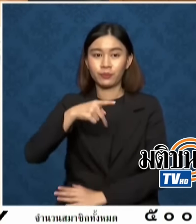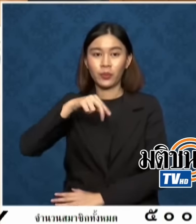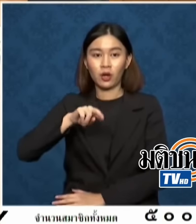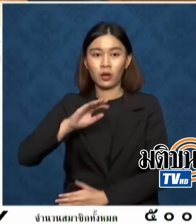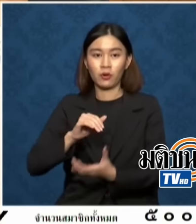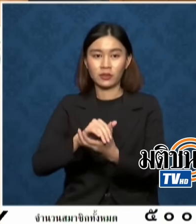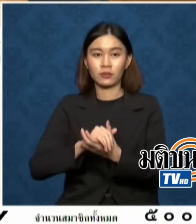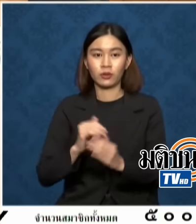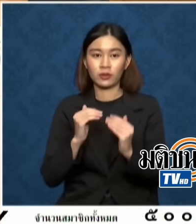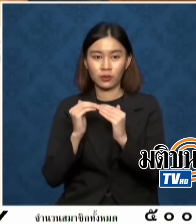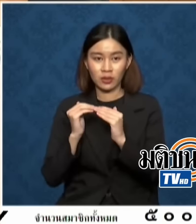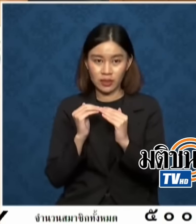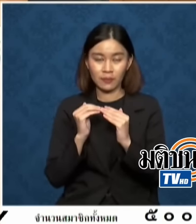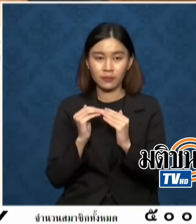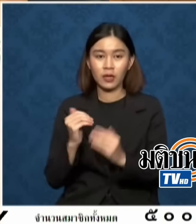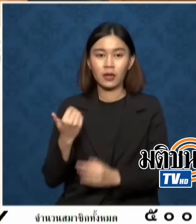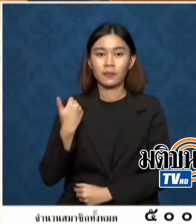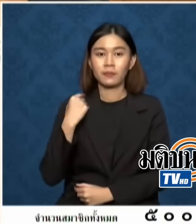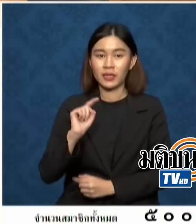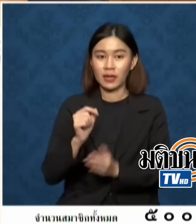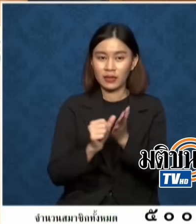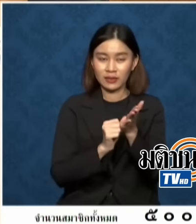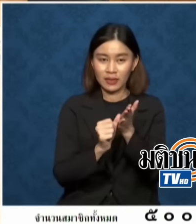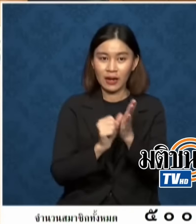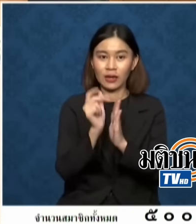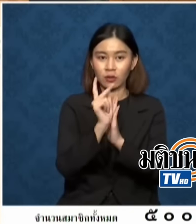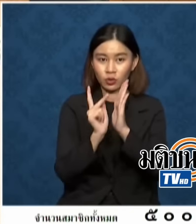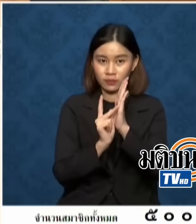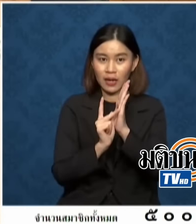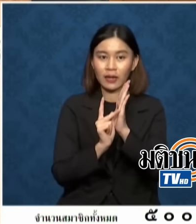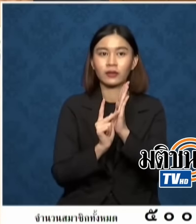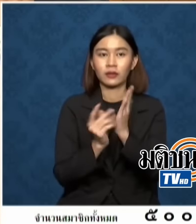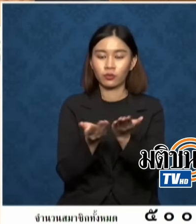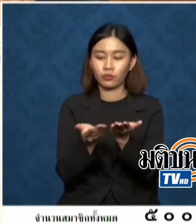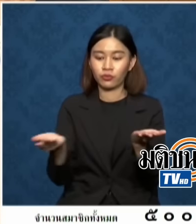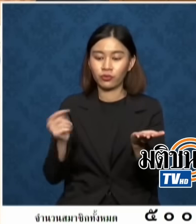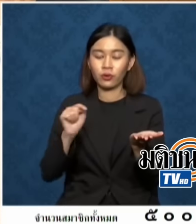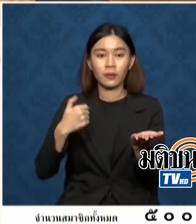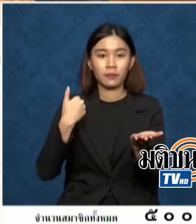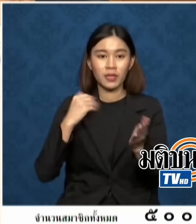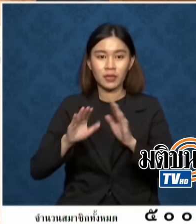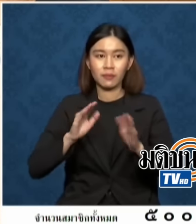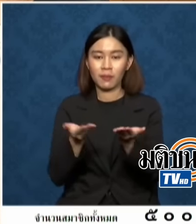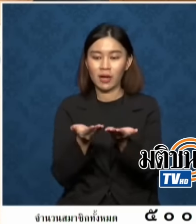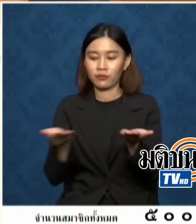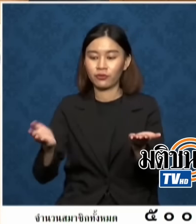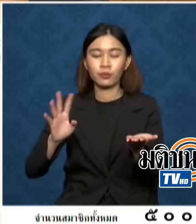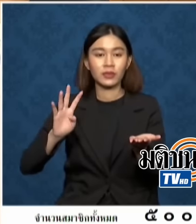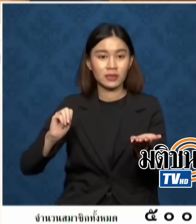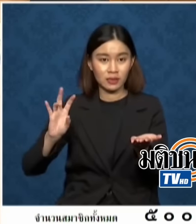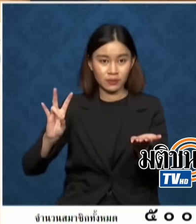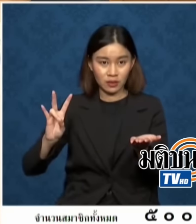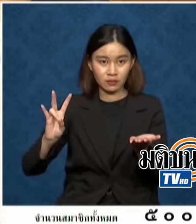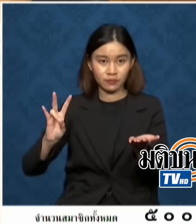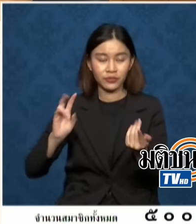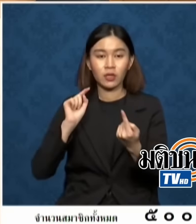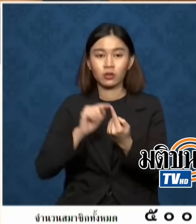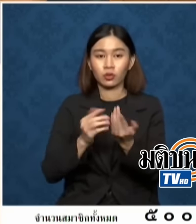มรสเท่าเทียมจะมีการแก้ไขกฎหมายที่เกี่ยวข้องประมาณ47ฉบับ